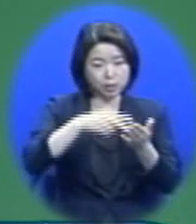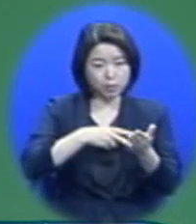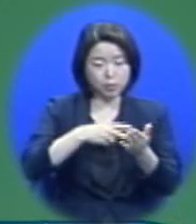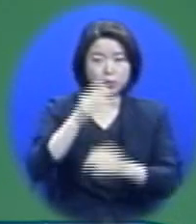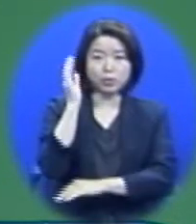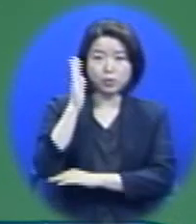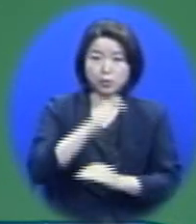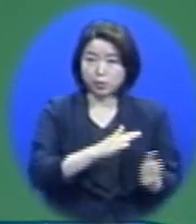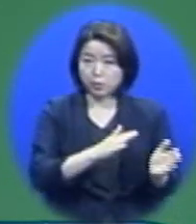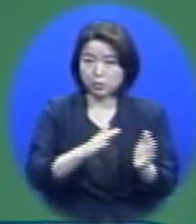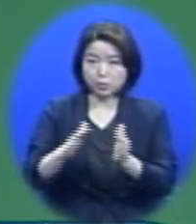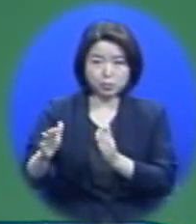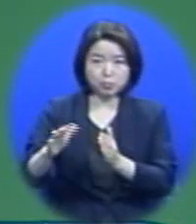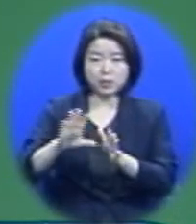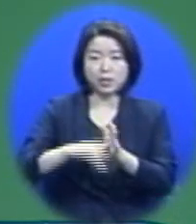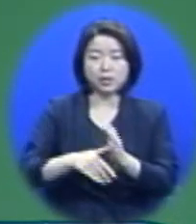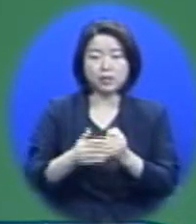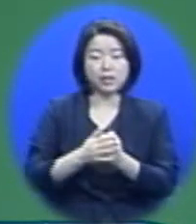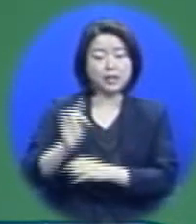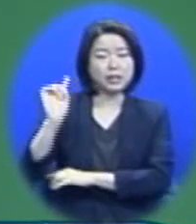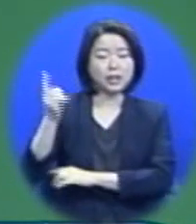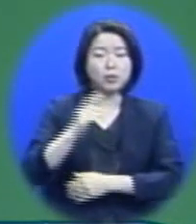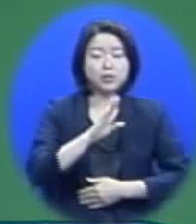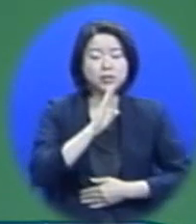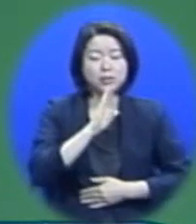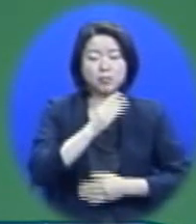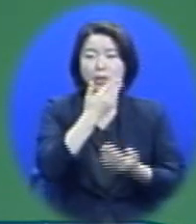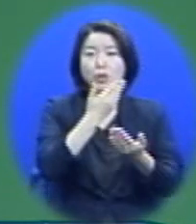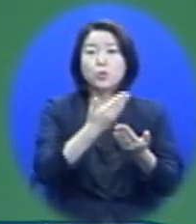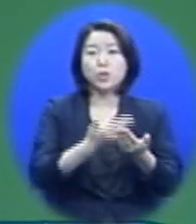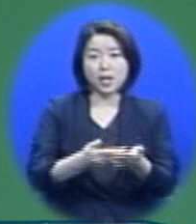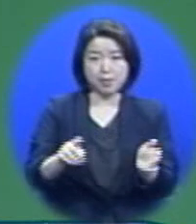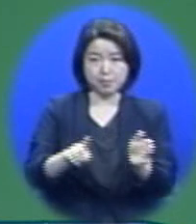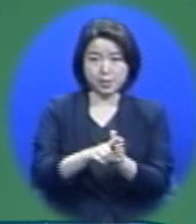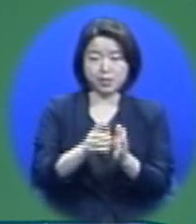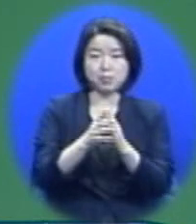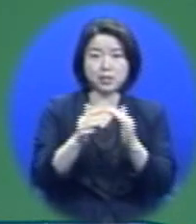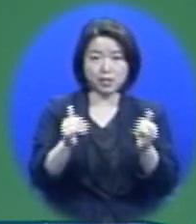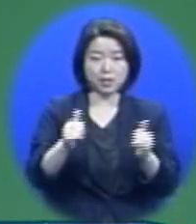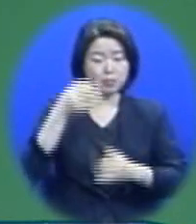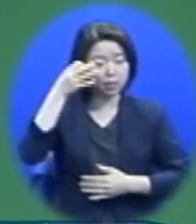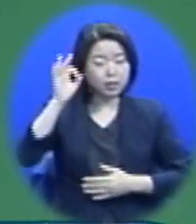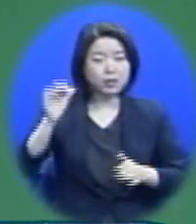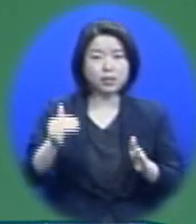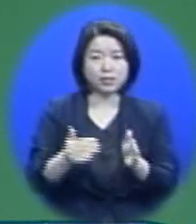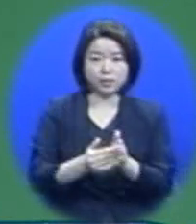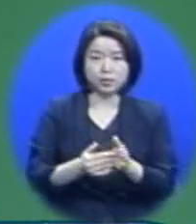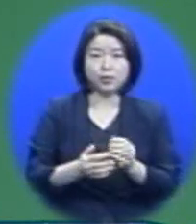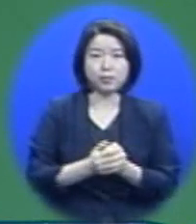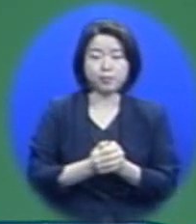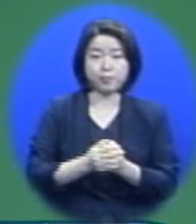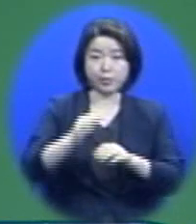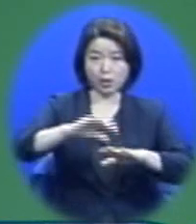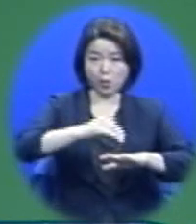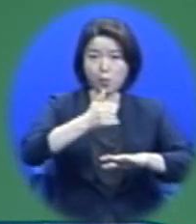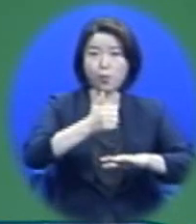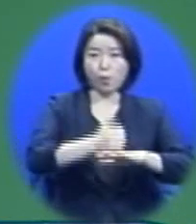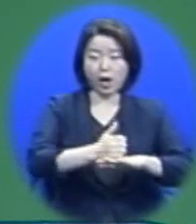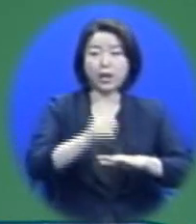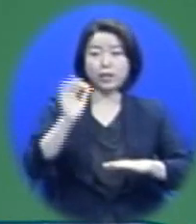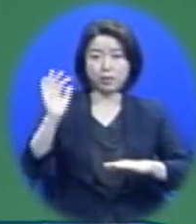준비하면서 이분이 정말 귀한 믿음의 사람이구나 하는 것을 깨달았습니다. 왕이 된